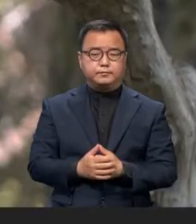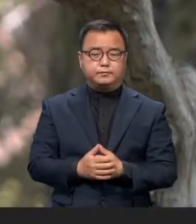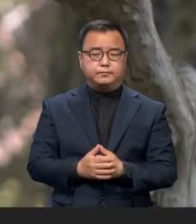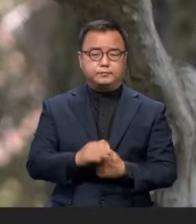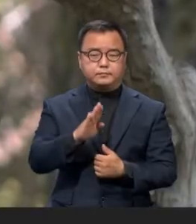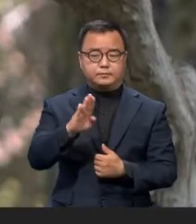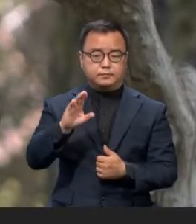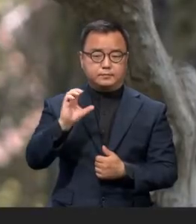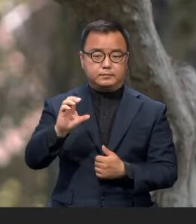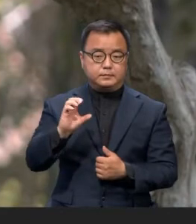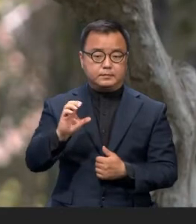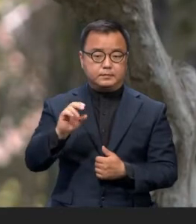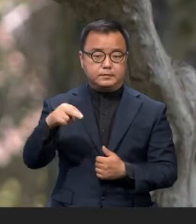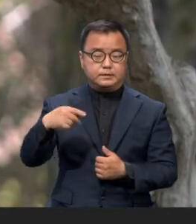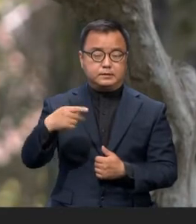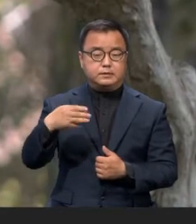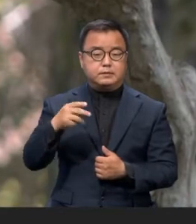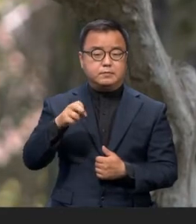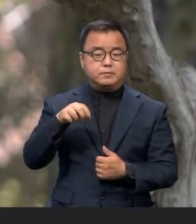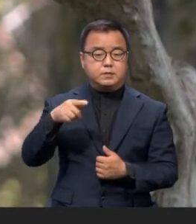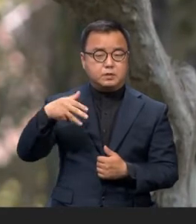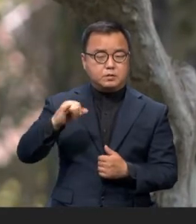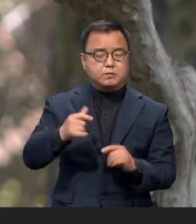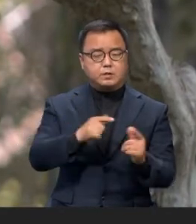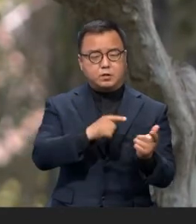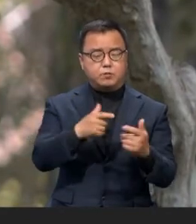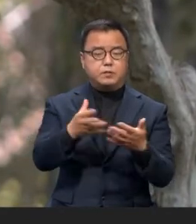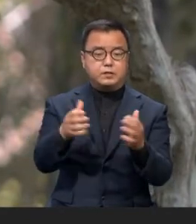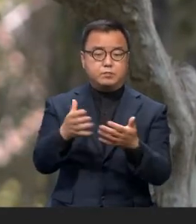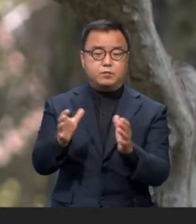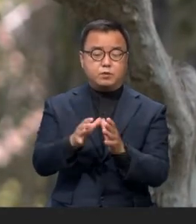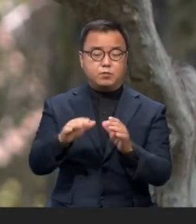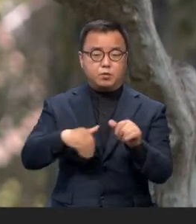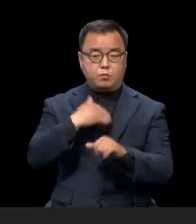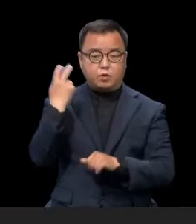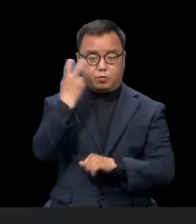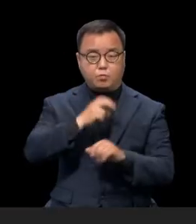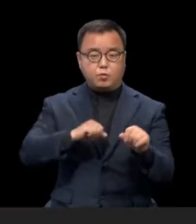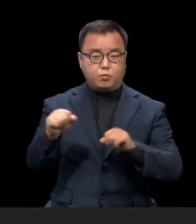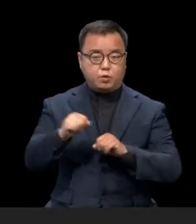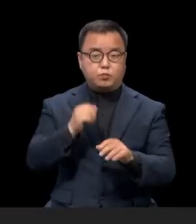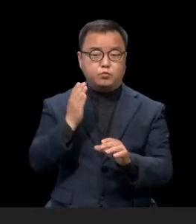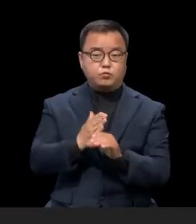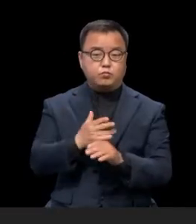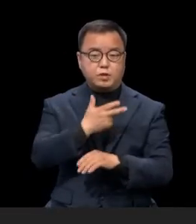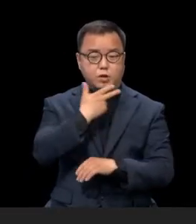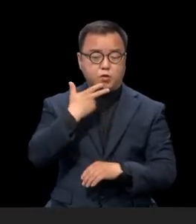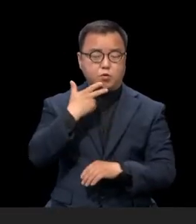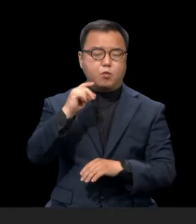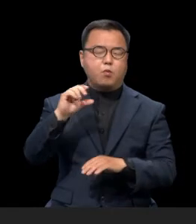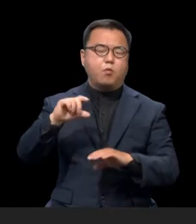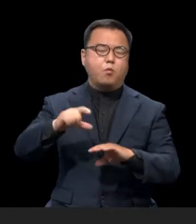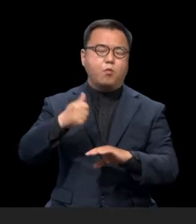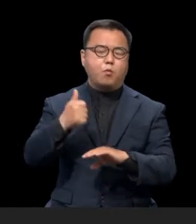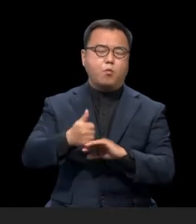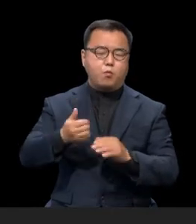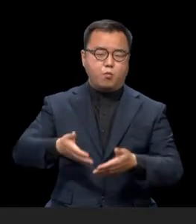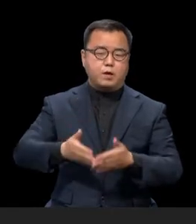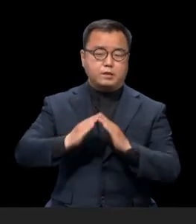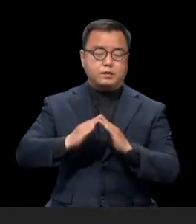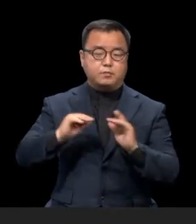BBC 스프링워치, 데일리 미러 등 여러 기관에서 환경보호 활동을 하며 영국 왕립동물학대